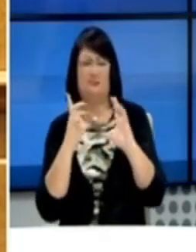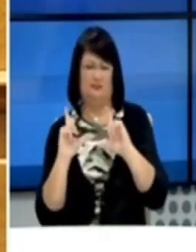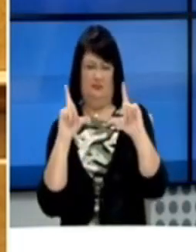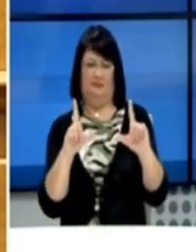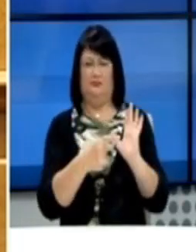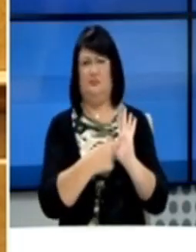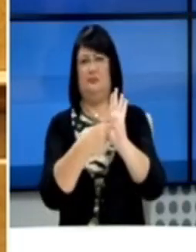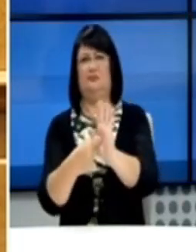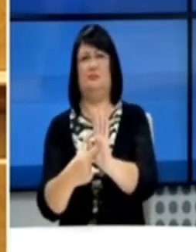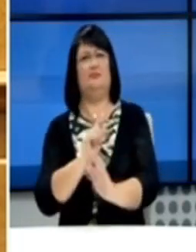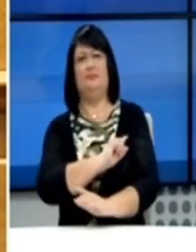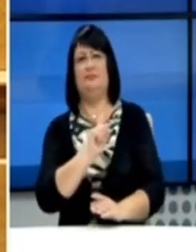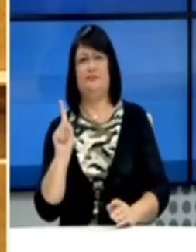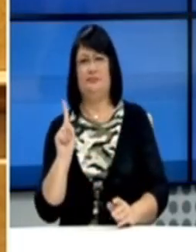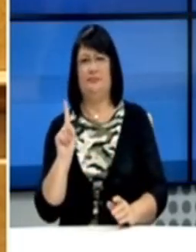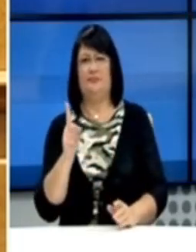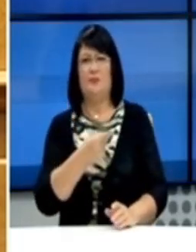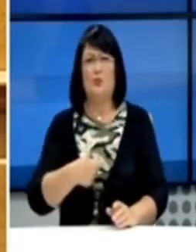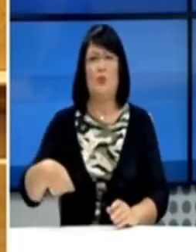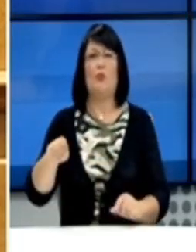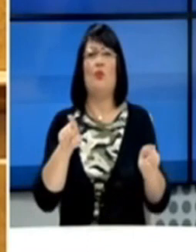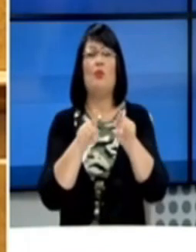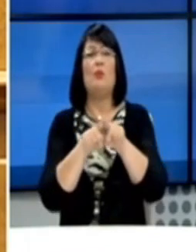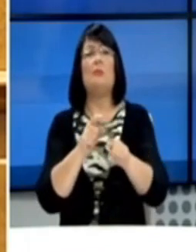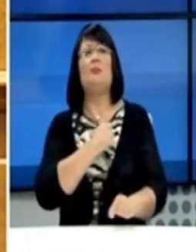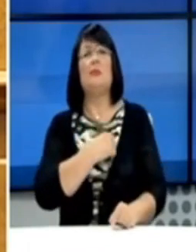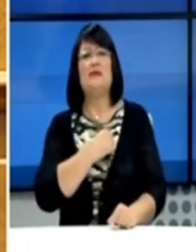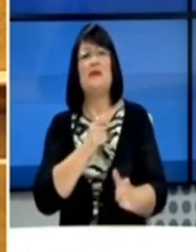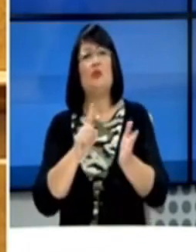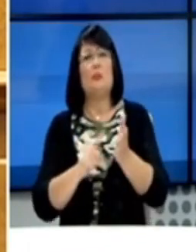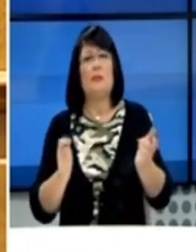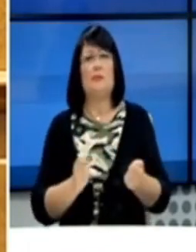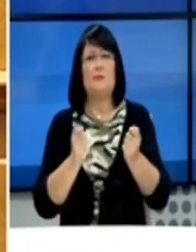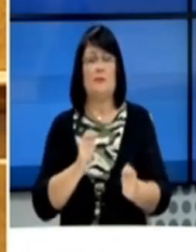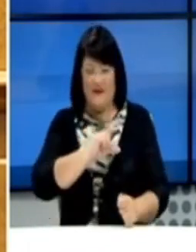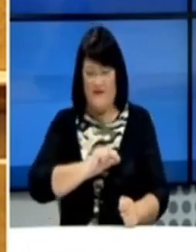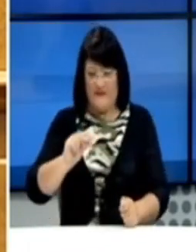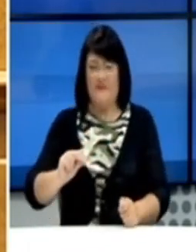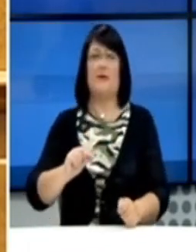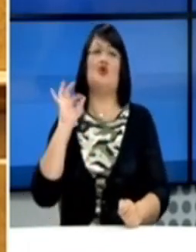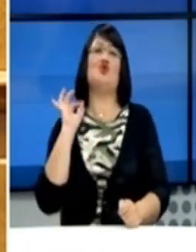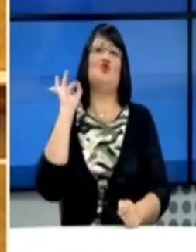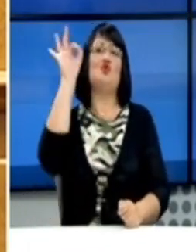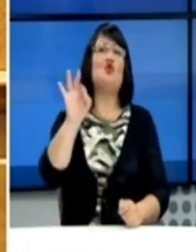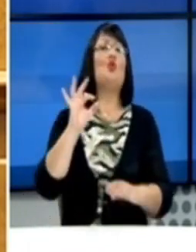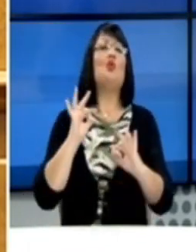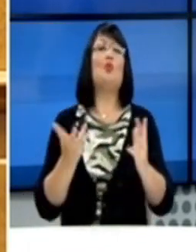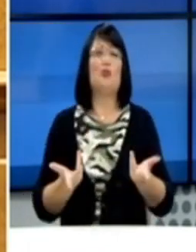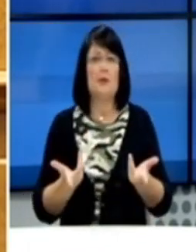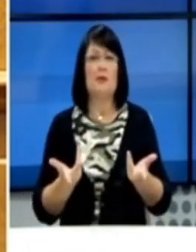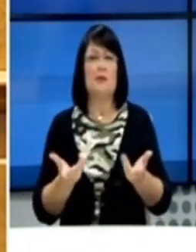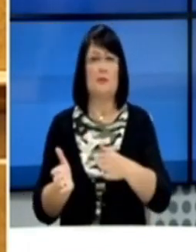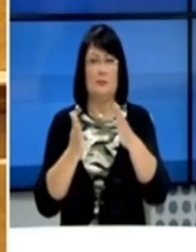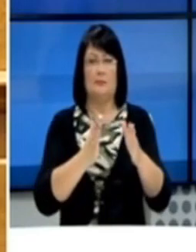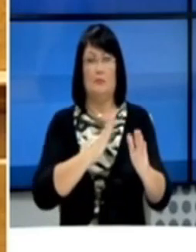εικόνα και να μας απομακρύνουν όλους μαζί από αυτό που θεωρώ ότι πρέπει να είναι ο κοινός μας στόχος. Δηλαδή, από τη